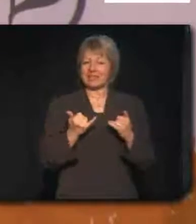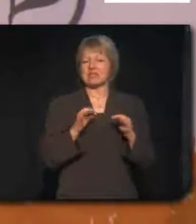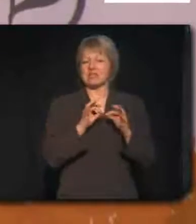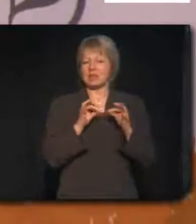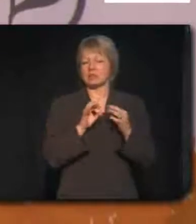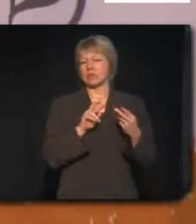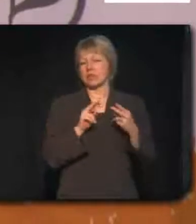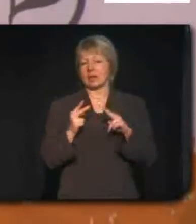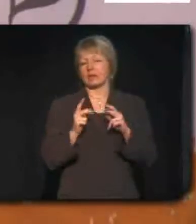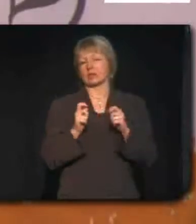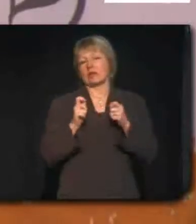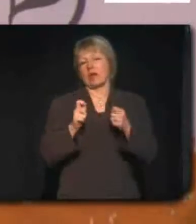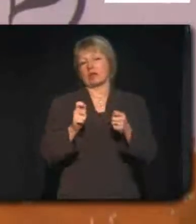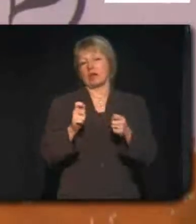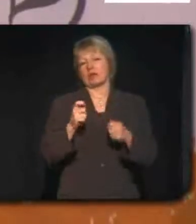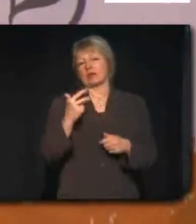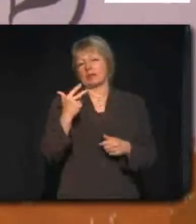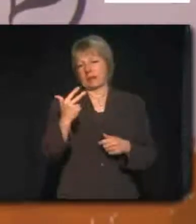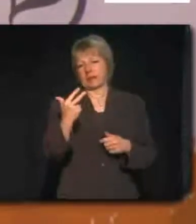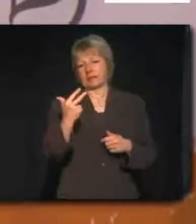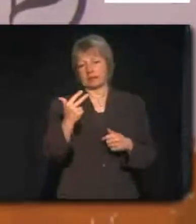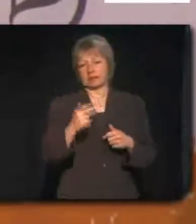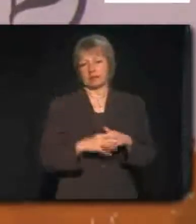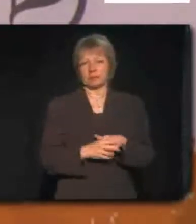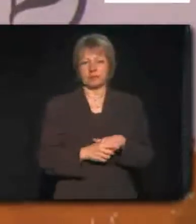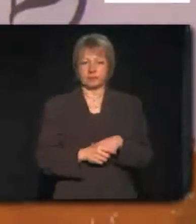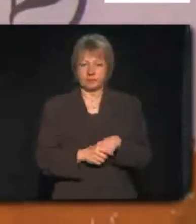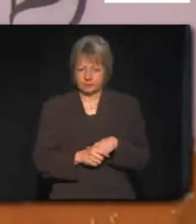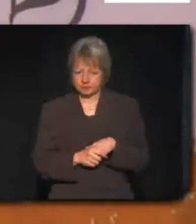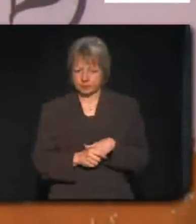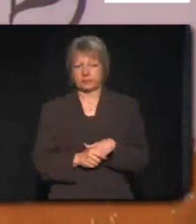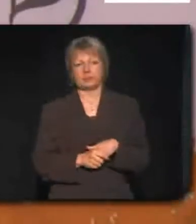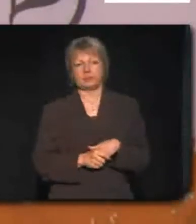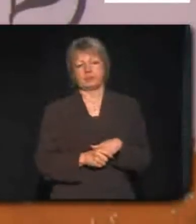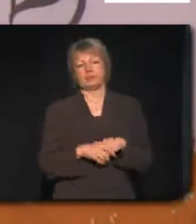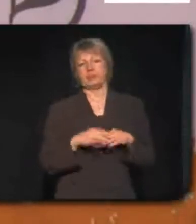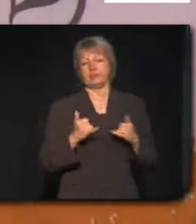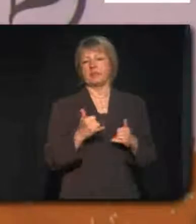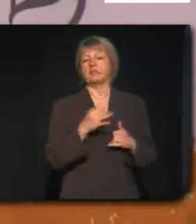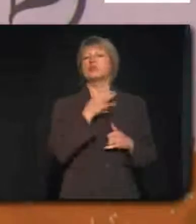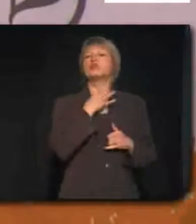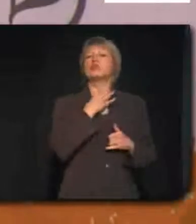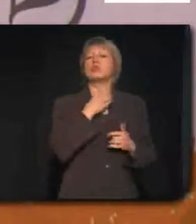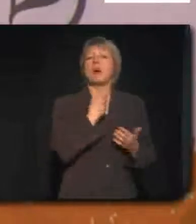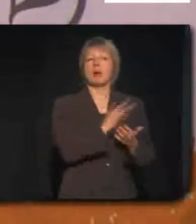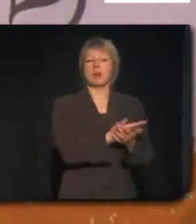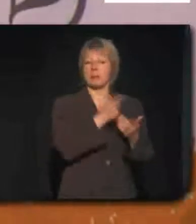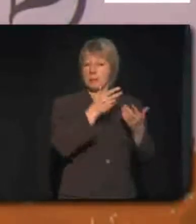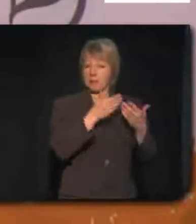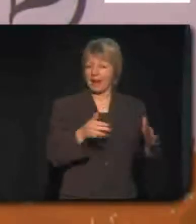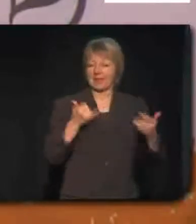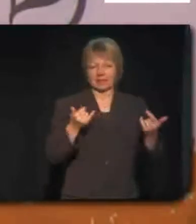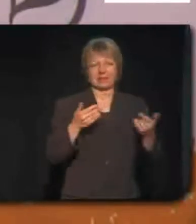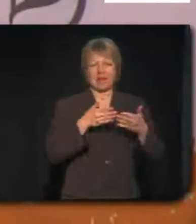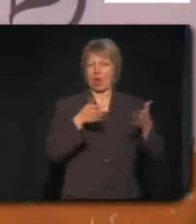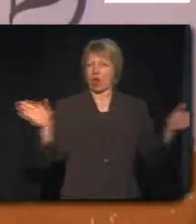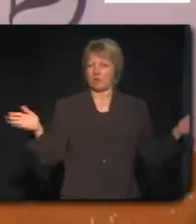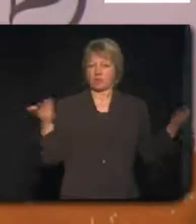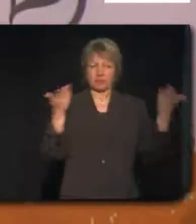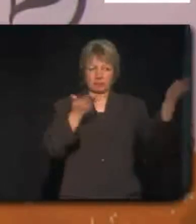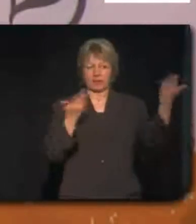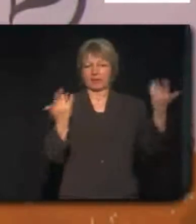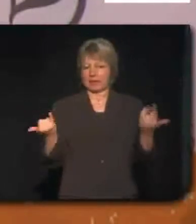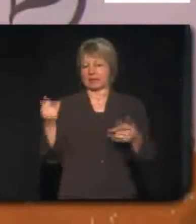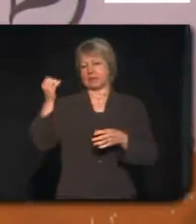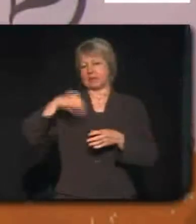jetzt also ich sehe das die Stimmabgabe bereit ist eröffne ich diese Abstimmung ihr könnt